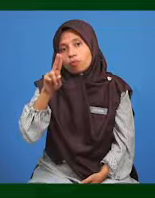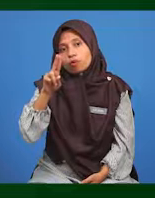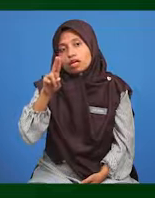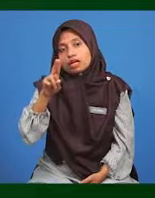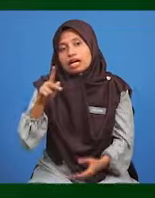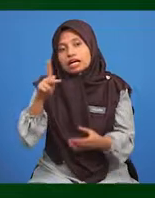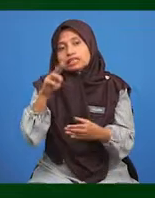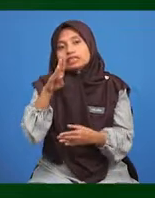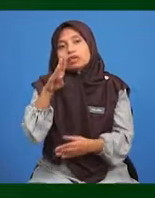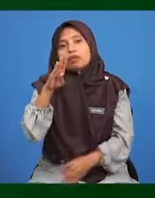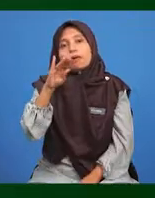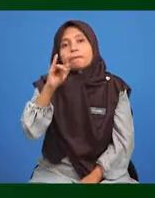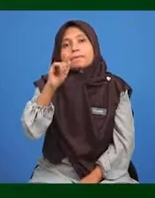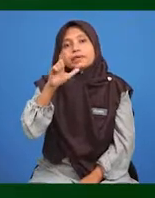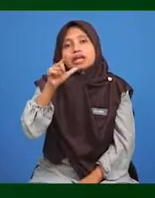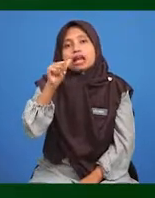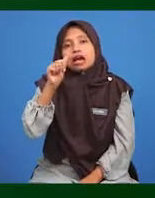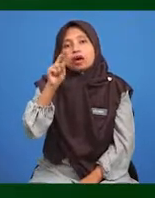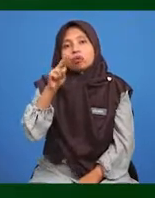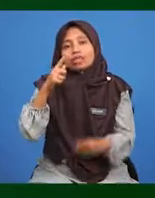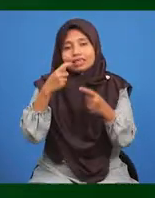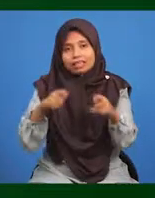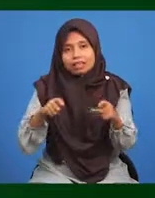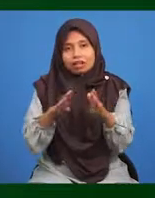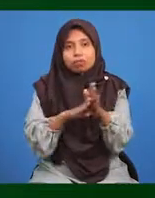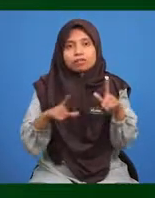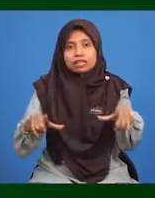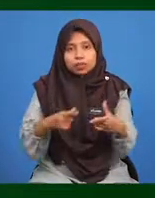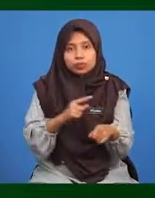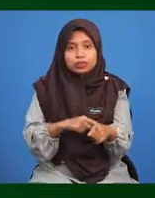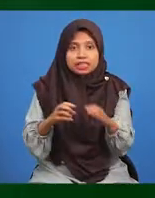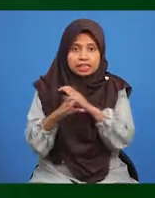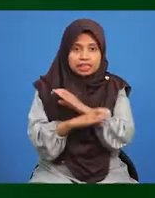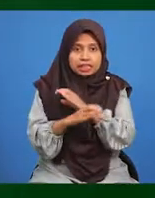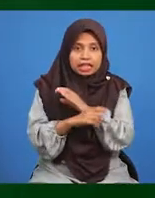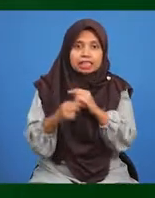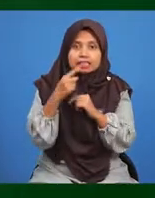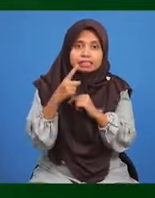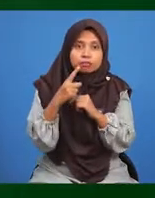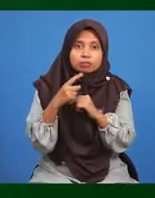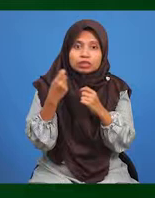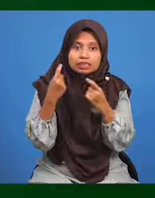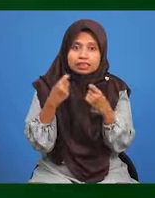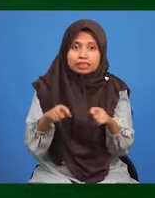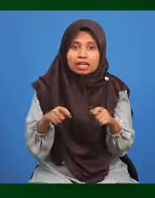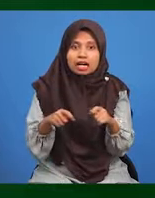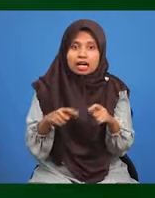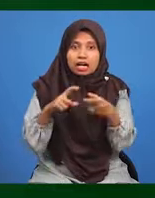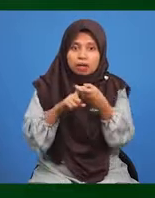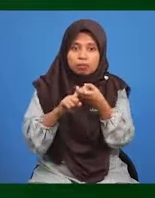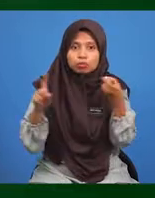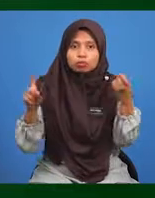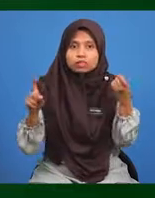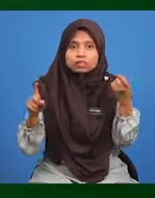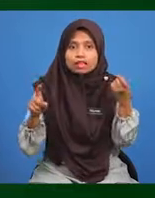kacau bilau telah berlaku di negara tersebut setelah keputusan